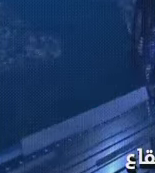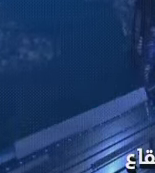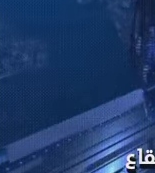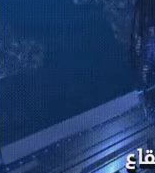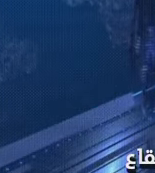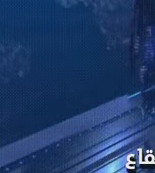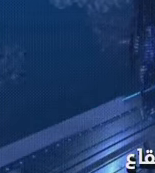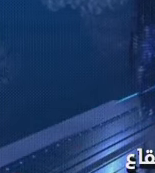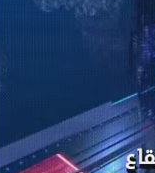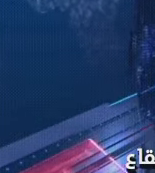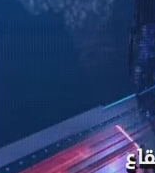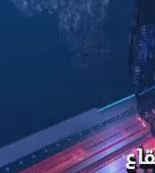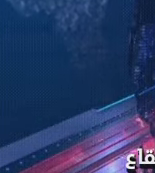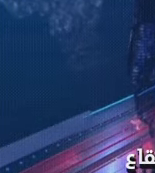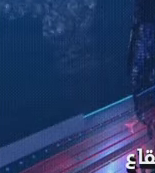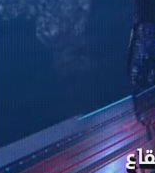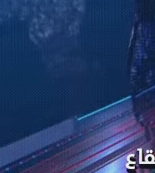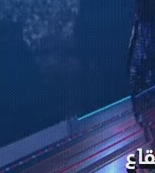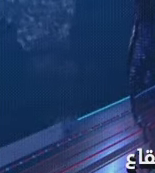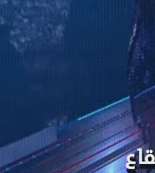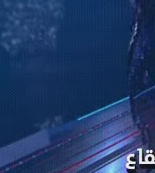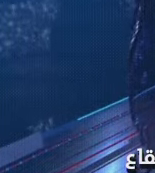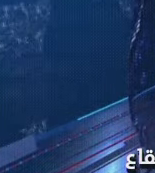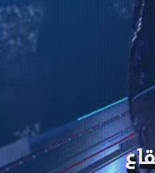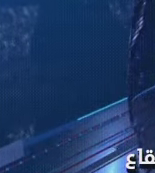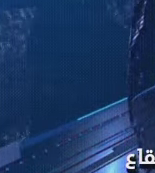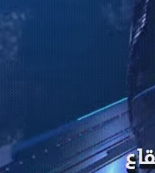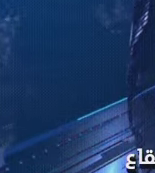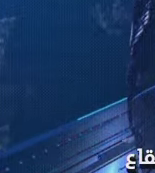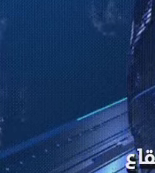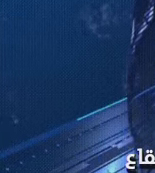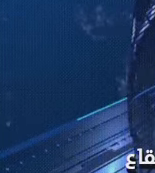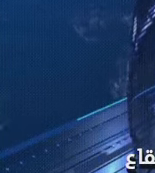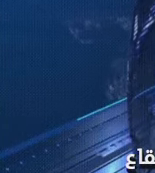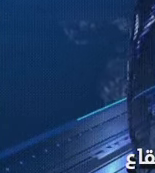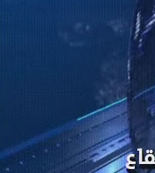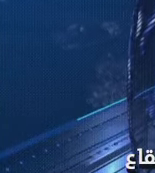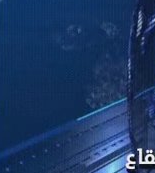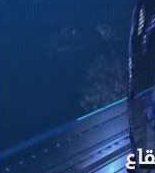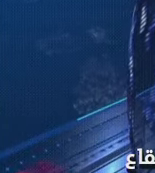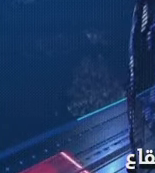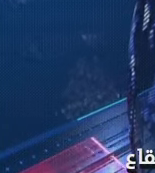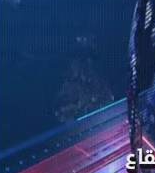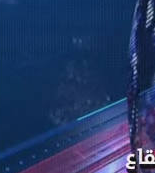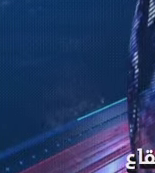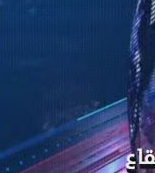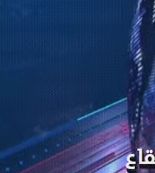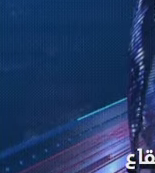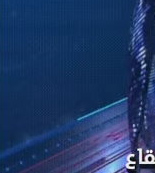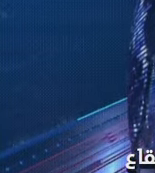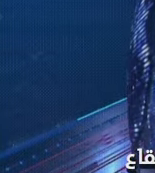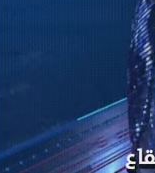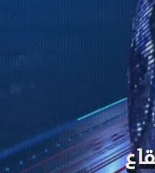اغار الطيران فجرا على بلده ميدون وزلا في البقاع الغربي ادت الى تدمير المنازل المستهدفه في المنطقه طيران